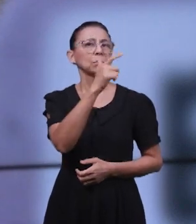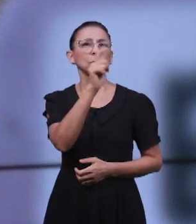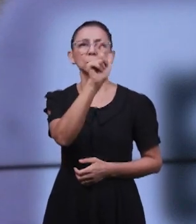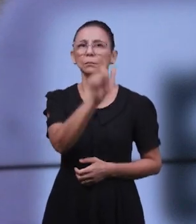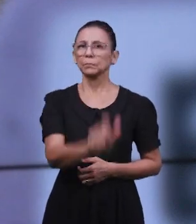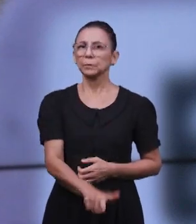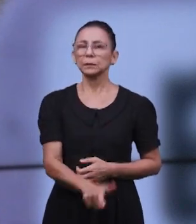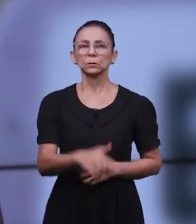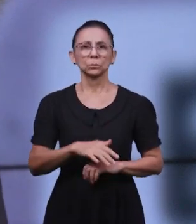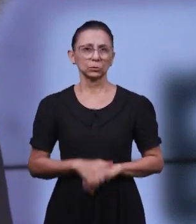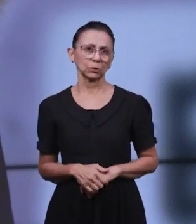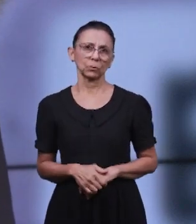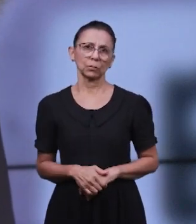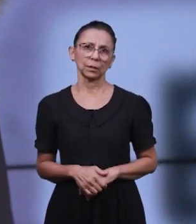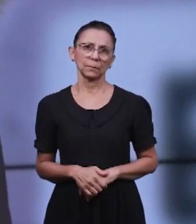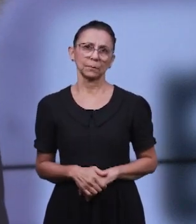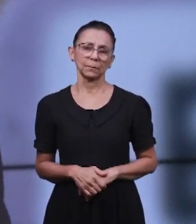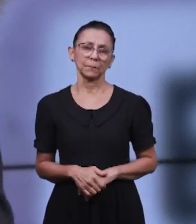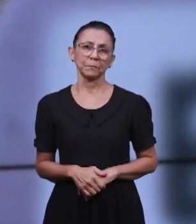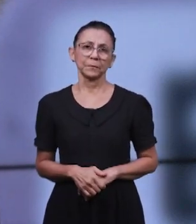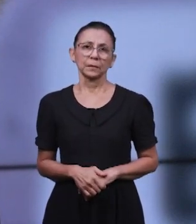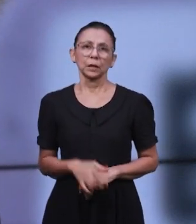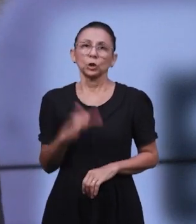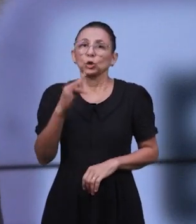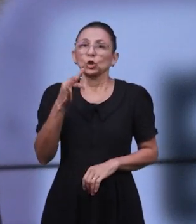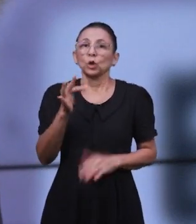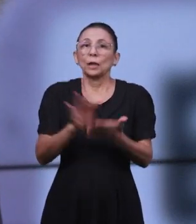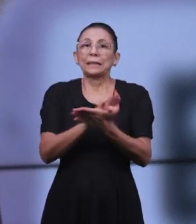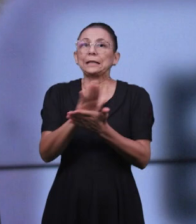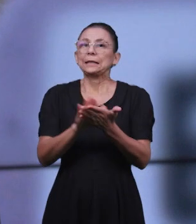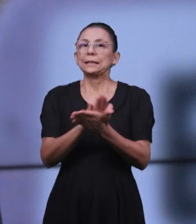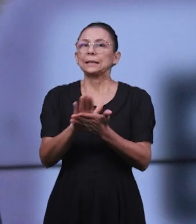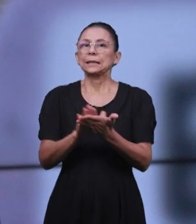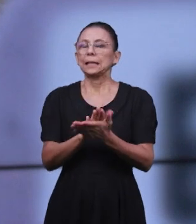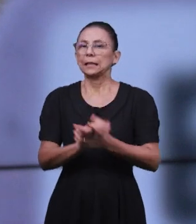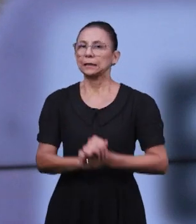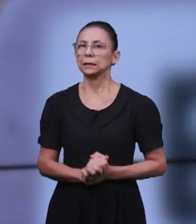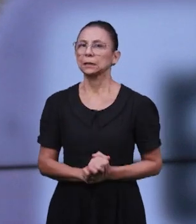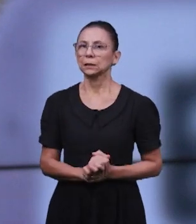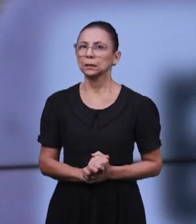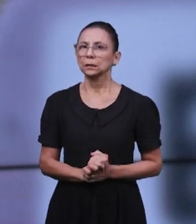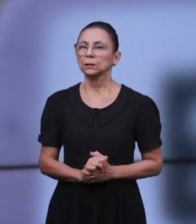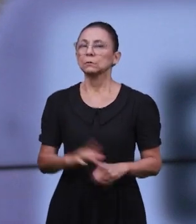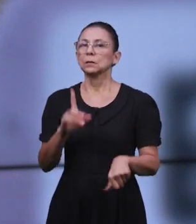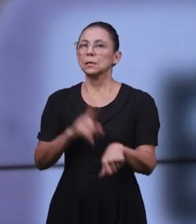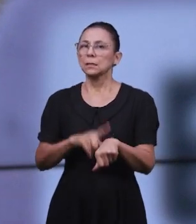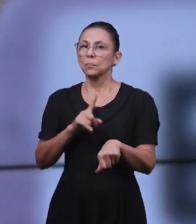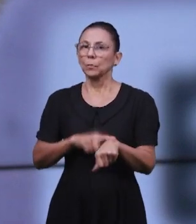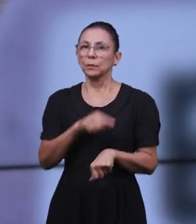blesse personne. C'est à ce moment qu'il y a le sens moral